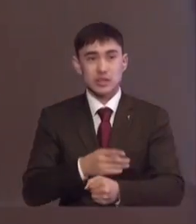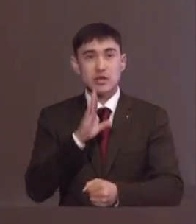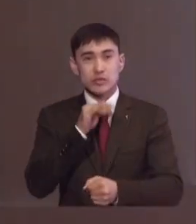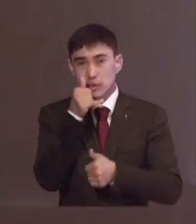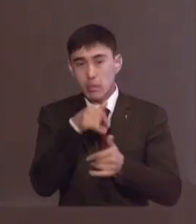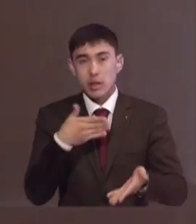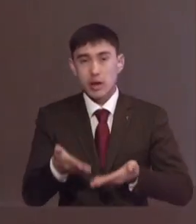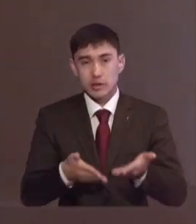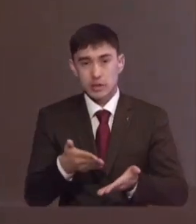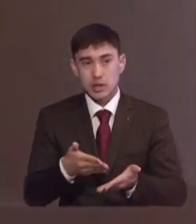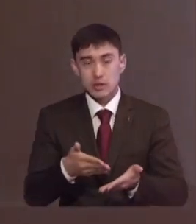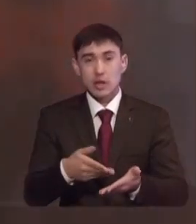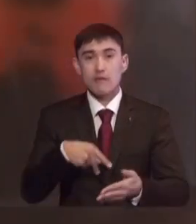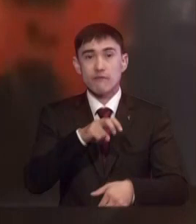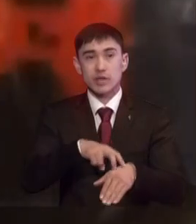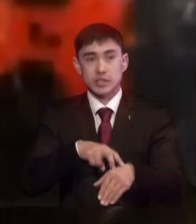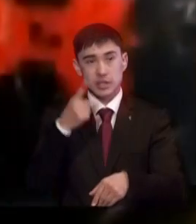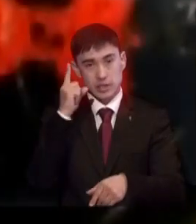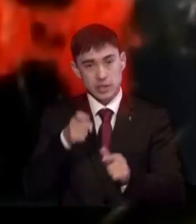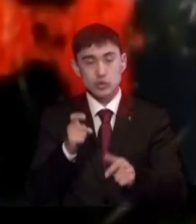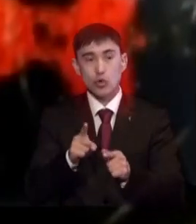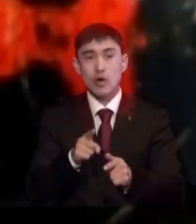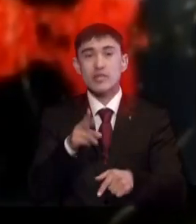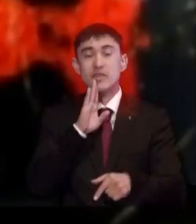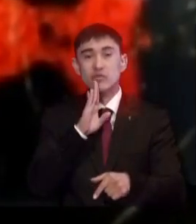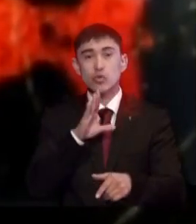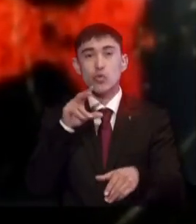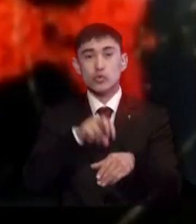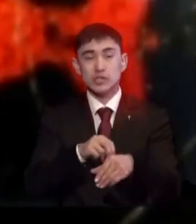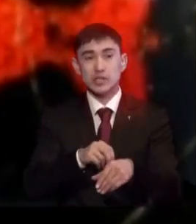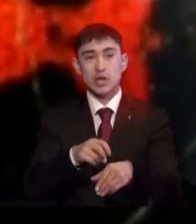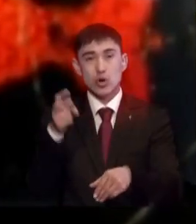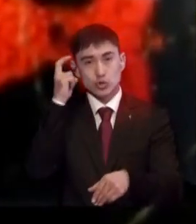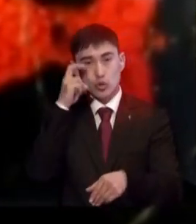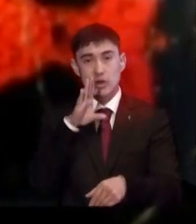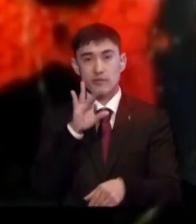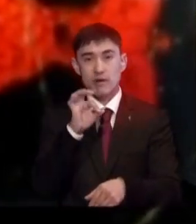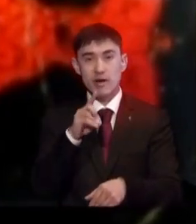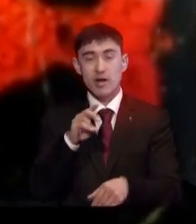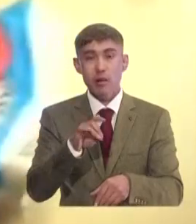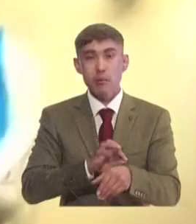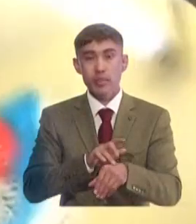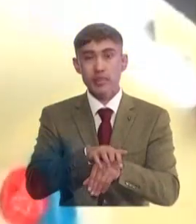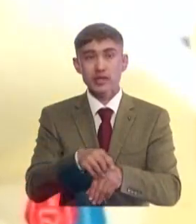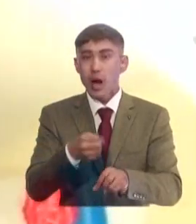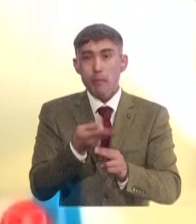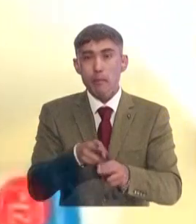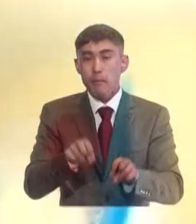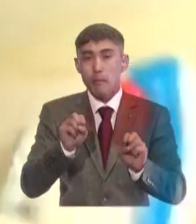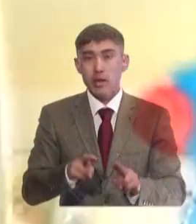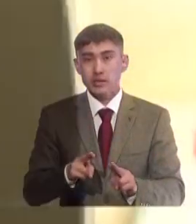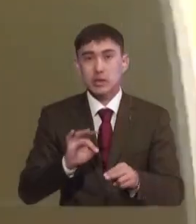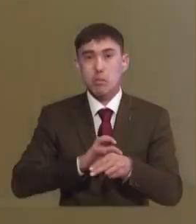уже не могла ходить. На приеме у врача стало ясно, что девочку укусила ложная черная вдова, которую называют самым опасным